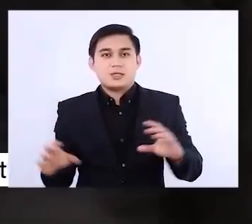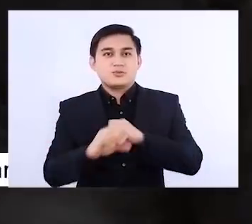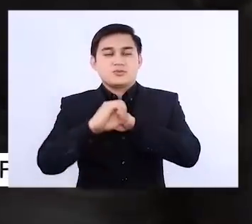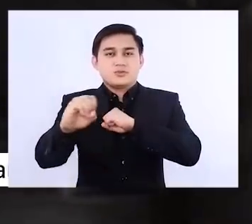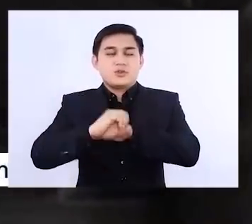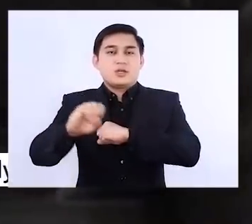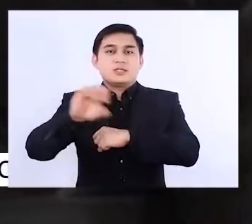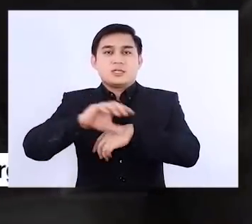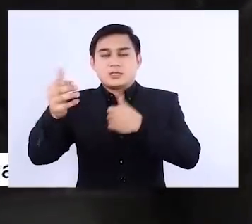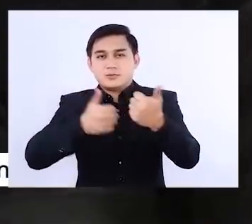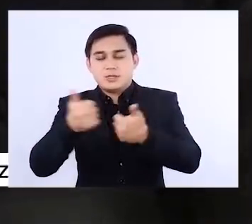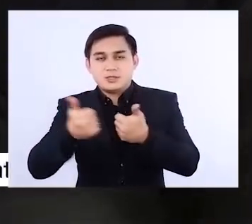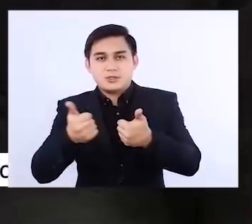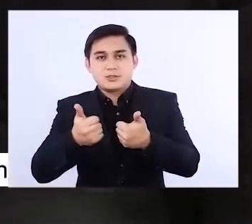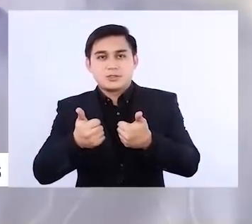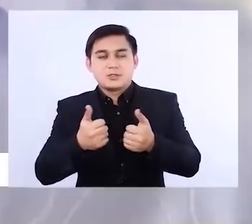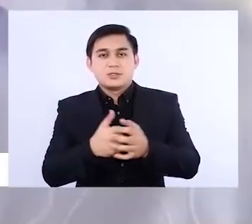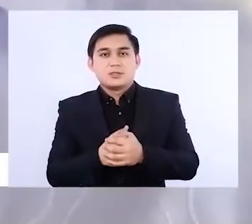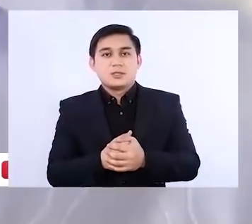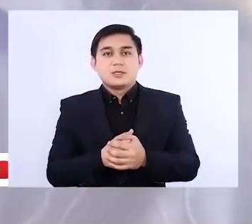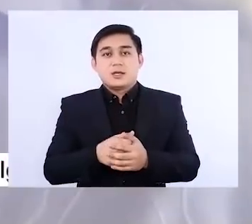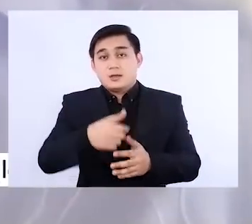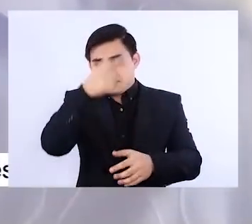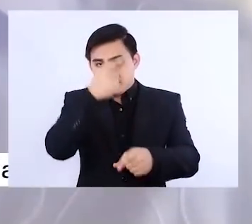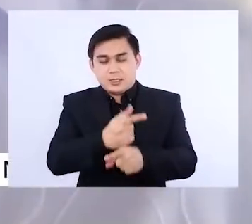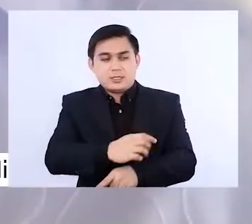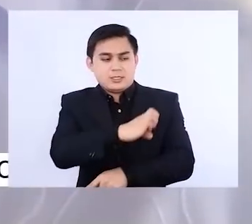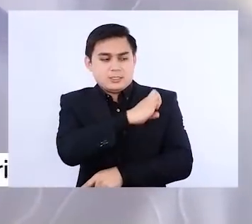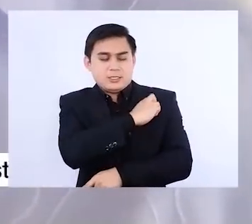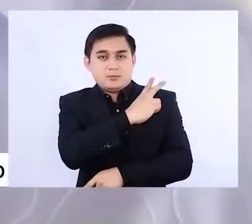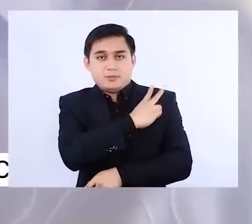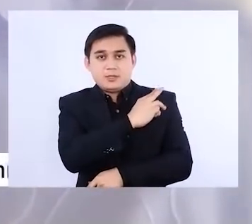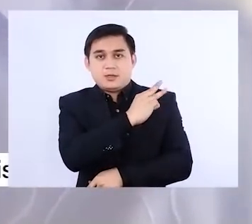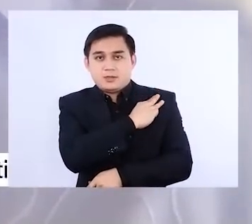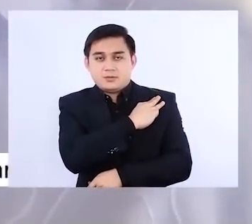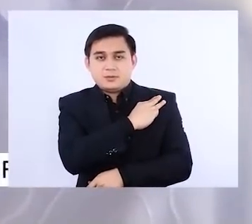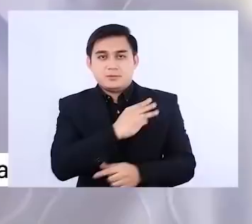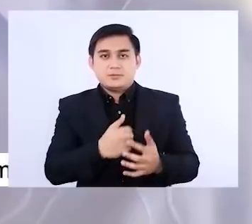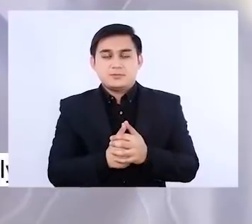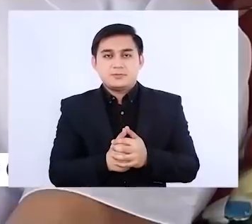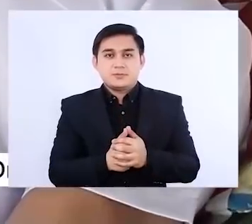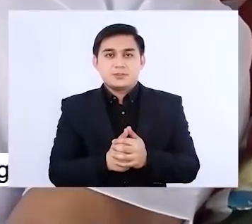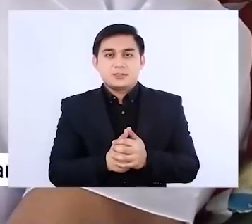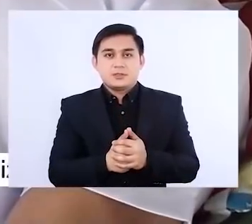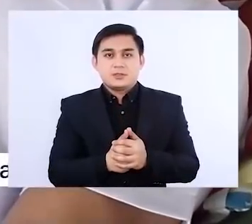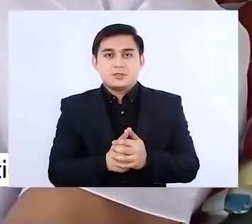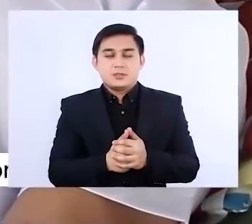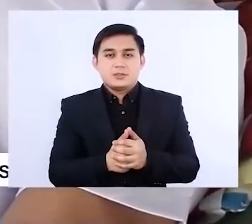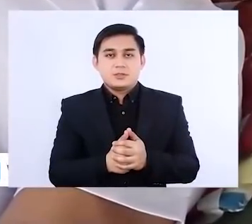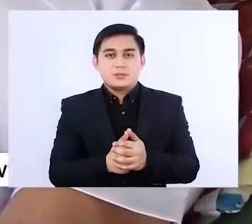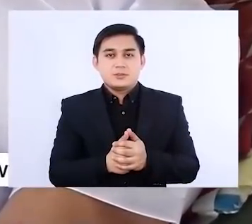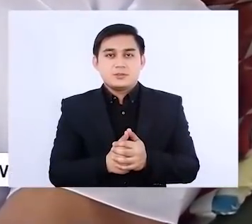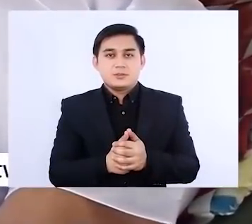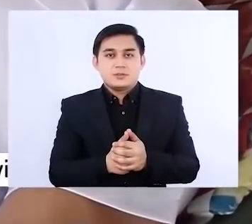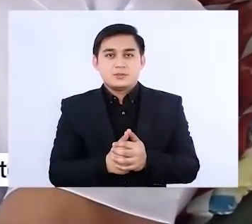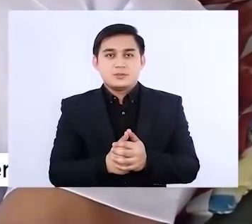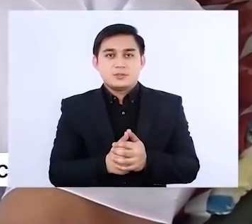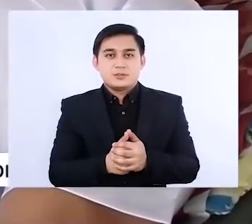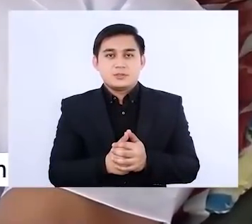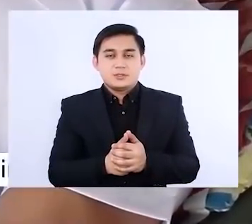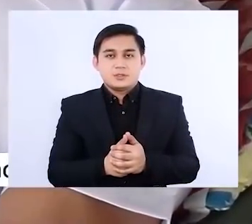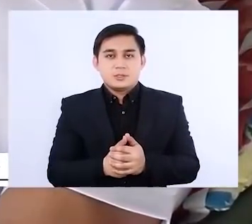ng tagapamahalang pangkalahatan, ang kapatid na Eduardo V. Manalo. Makakaasa po ang